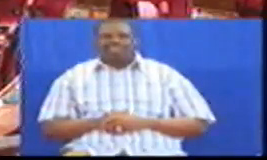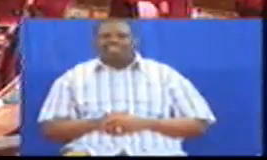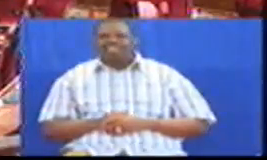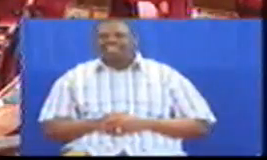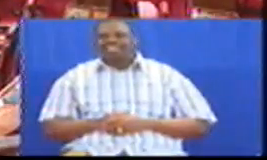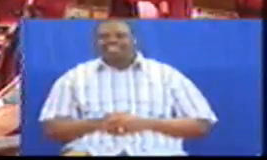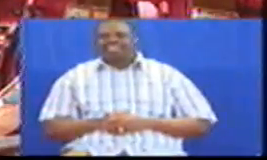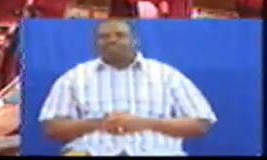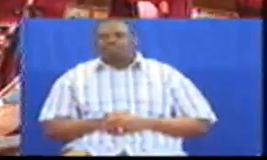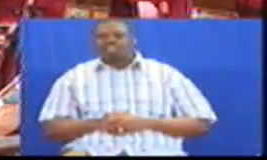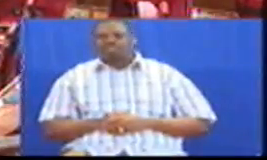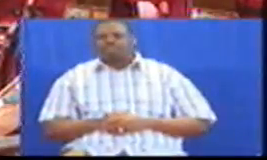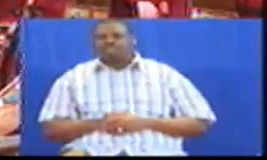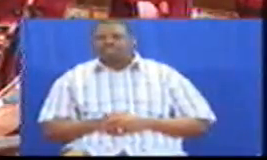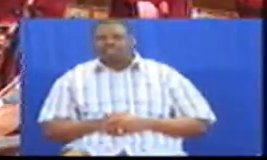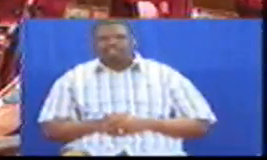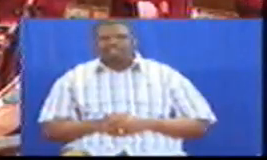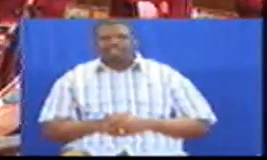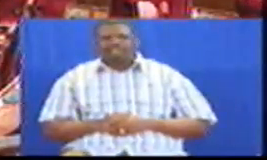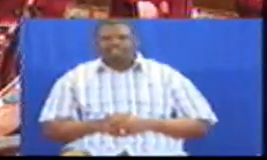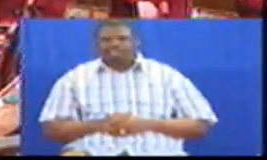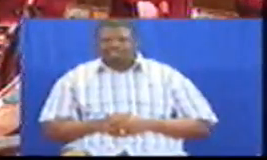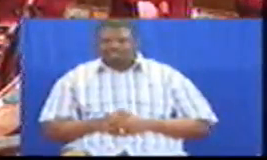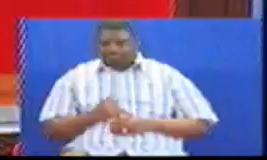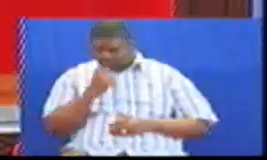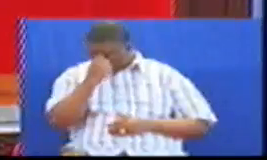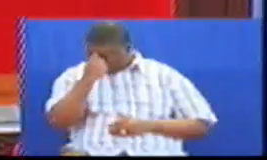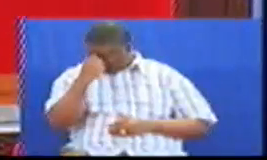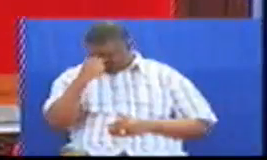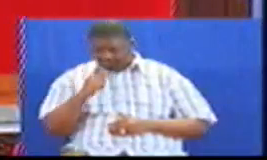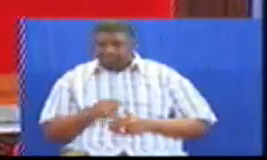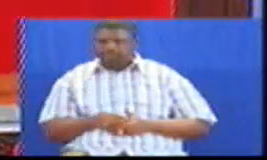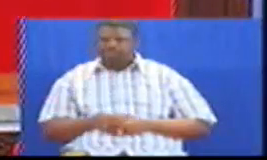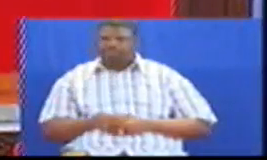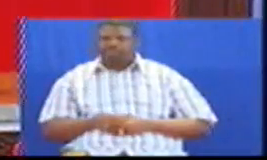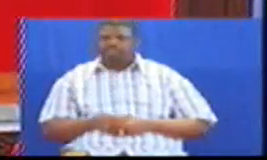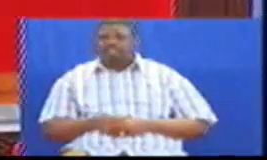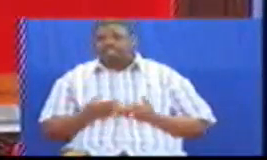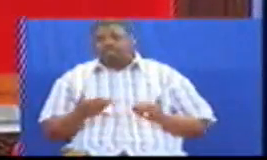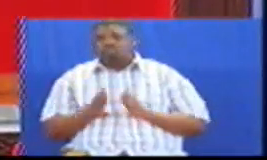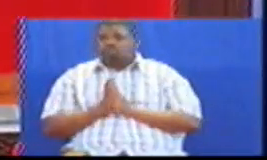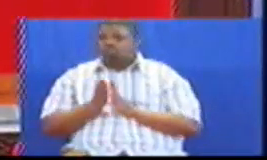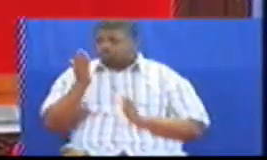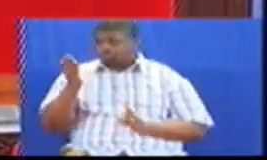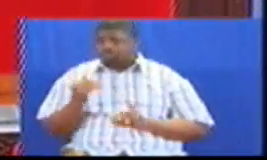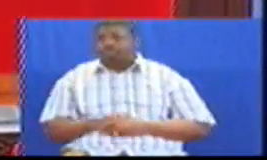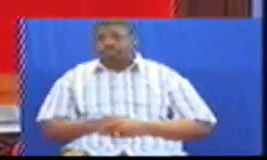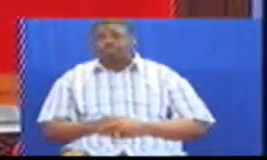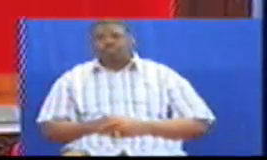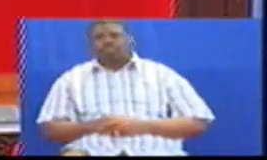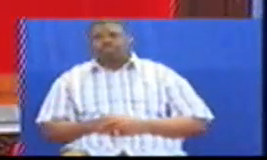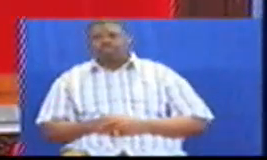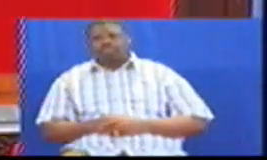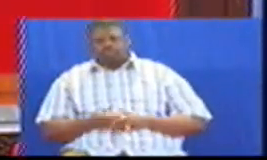ambaye ameturuzuku uhai na kutujalia afya njema katika kipindi hiki.